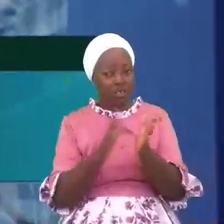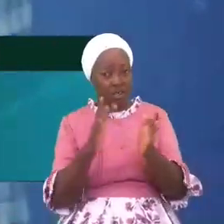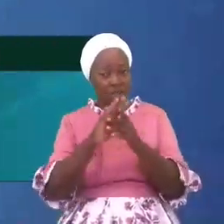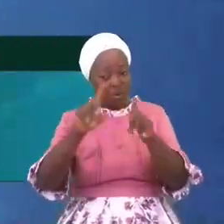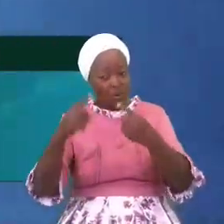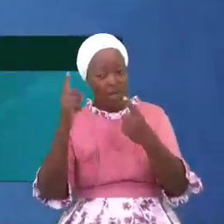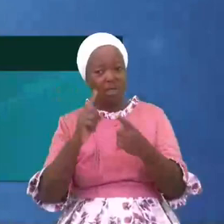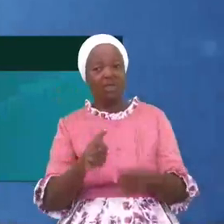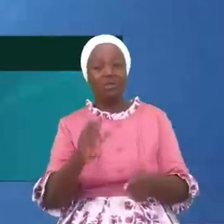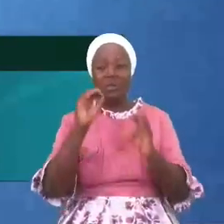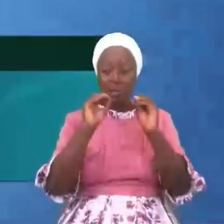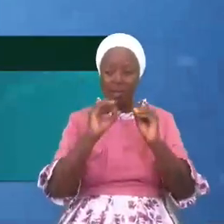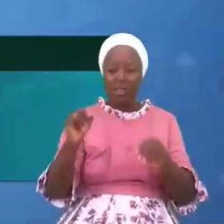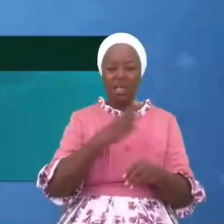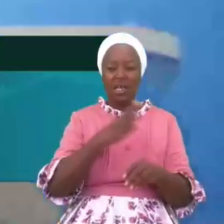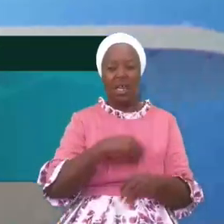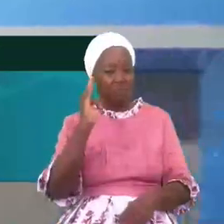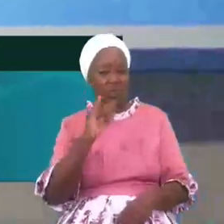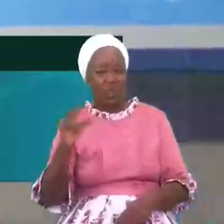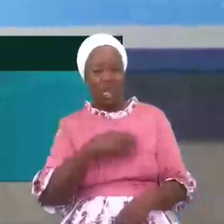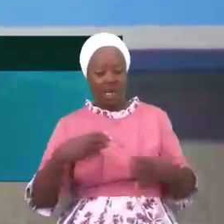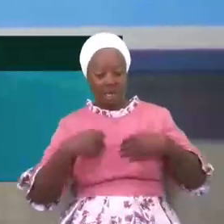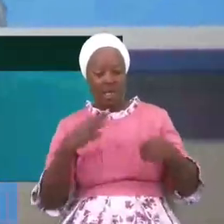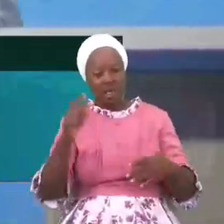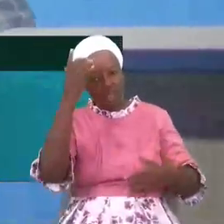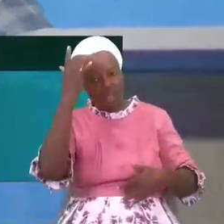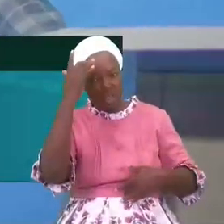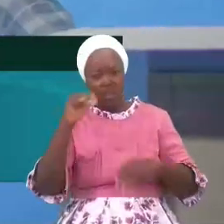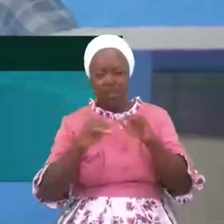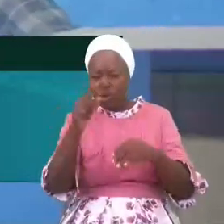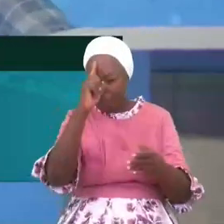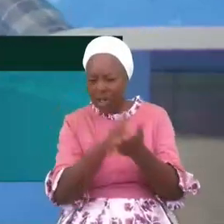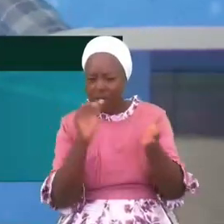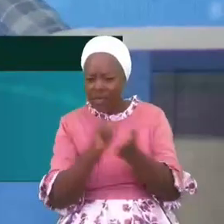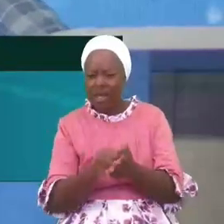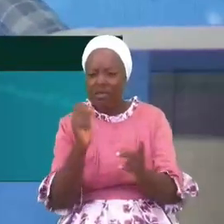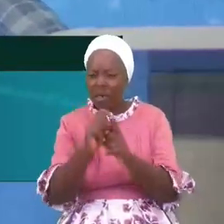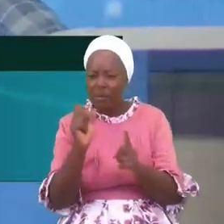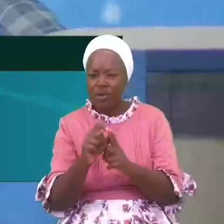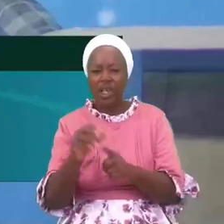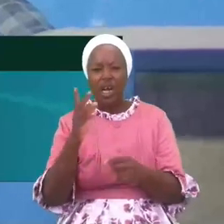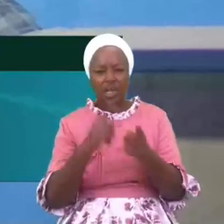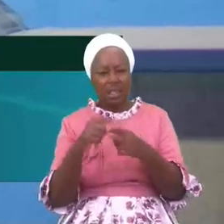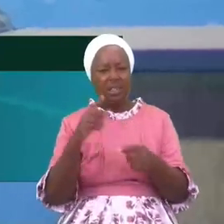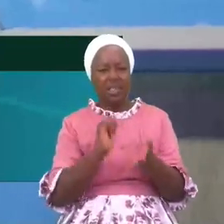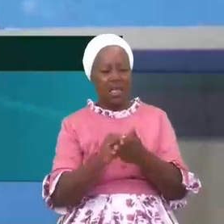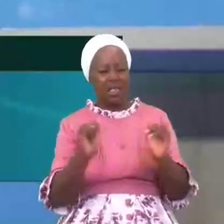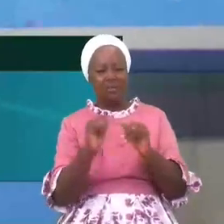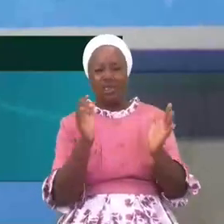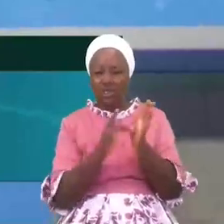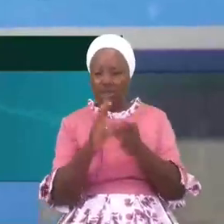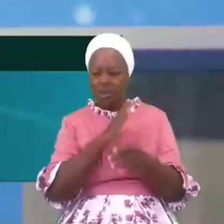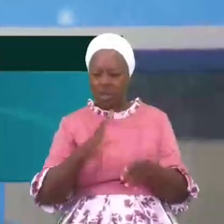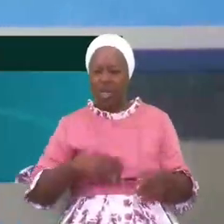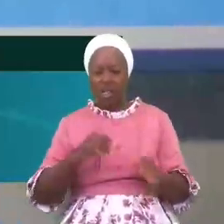Jésus allait enseignant, prêchant, guérissant les malades. Est-ce que tu crois à cette prédication? Et Jésus-Christ,